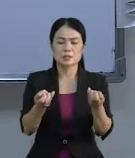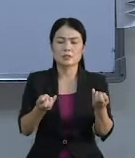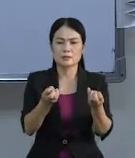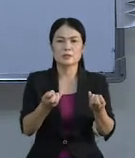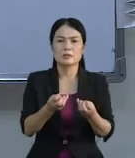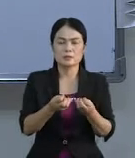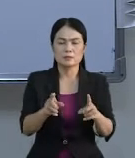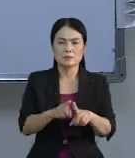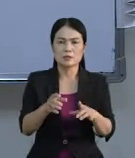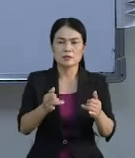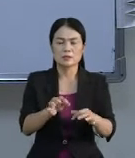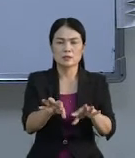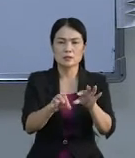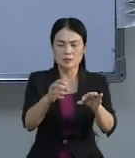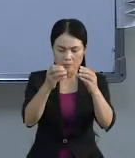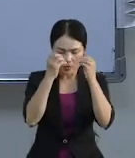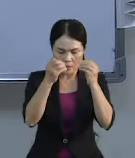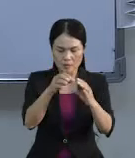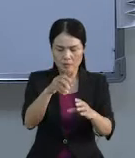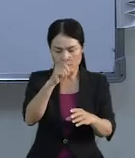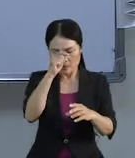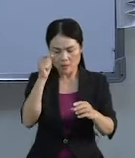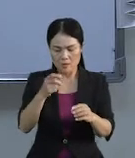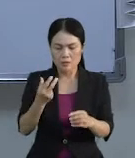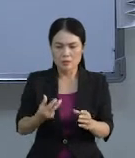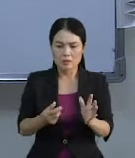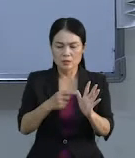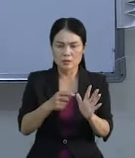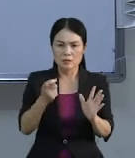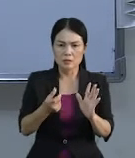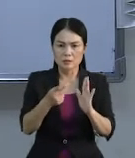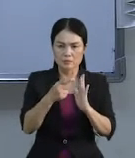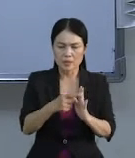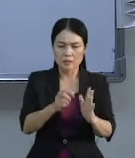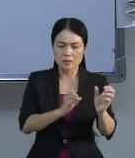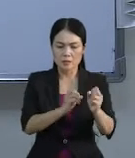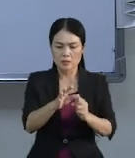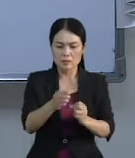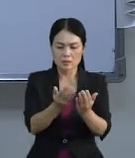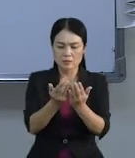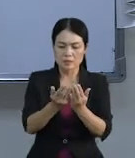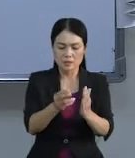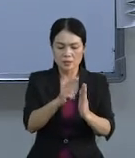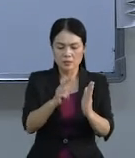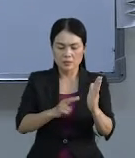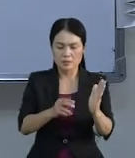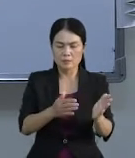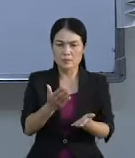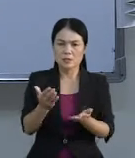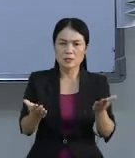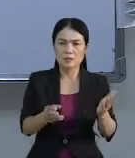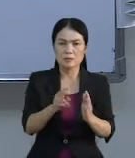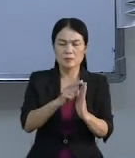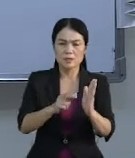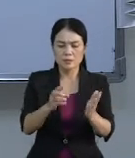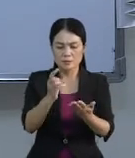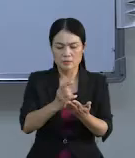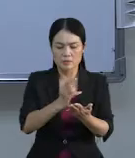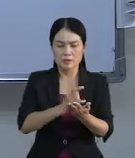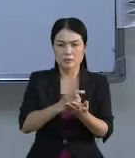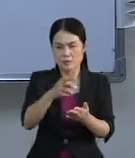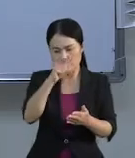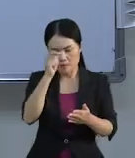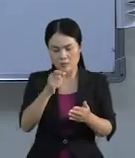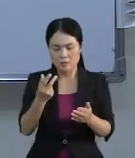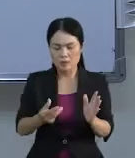nè dương nâng sòng qua rồi miền này không rương chỉ ta thả đầu phần tai mùi nâng sòng cứ dương chập đam an ắt bắt bao dương sân ắt bắt mê riêng ở